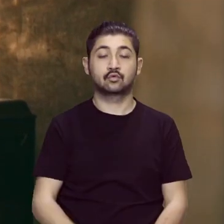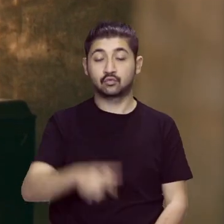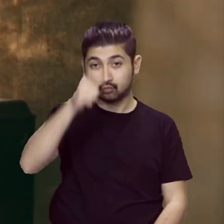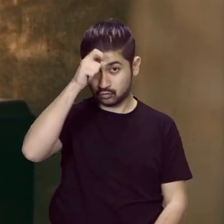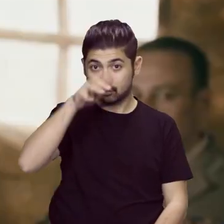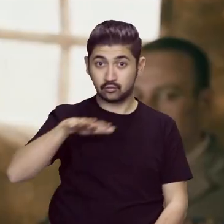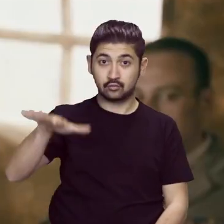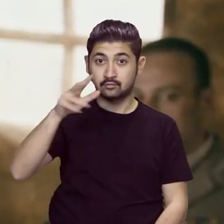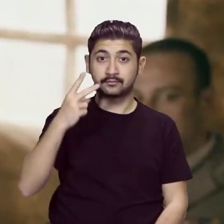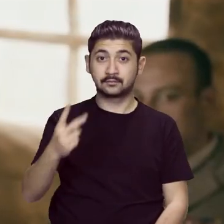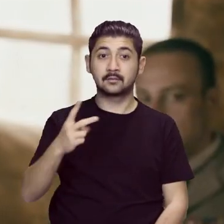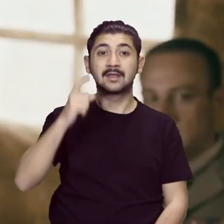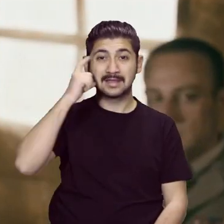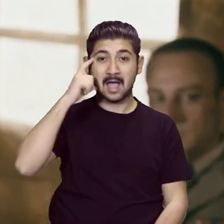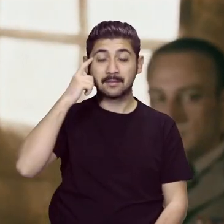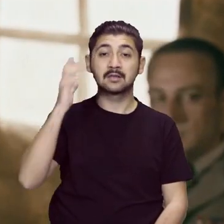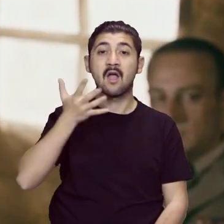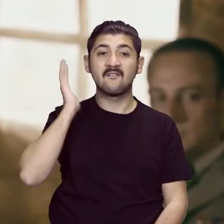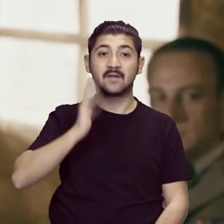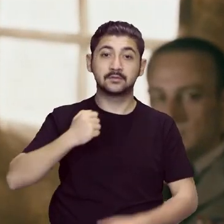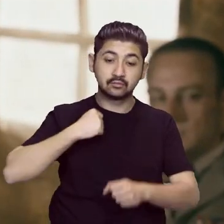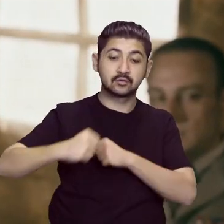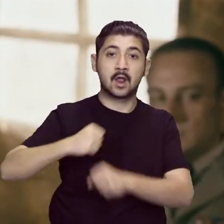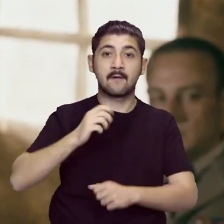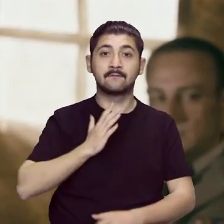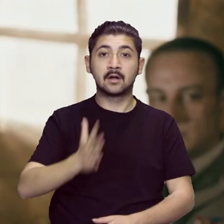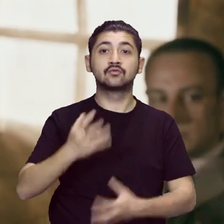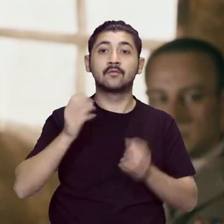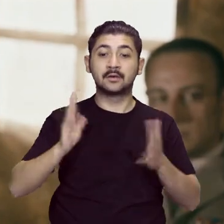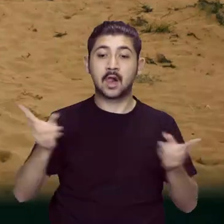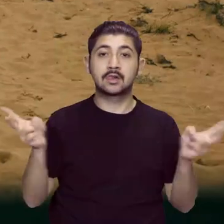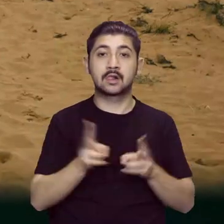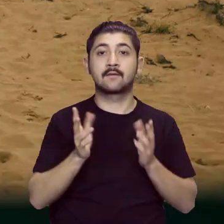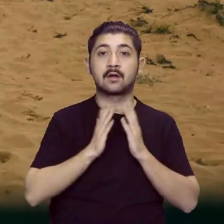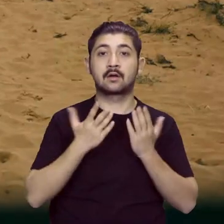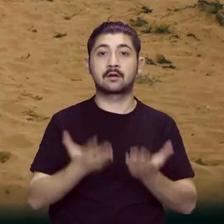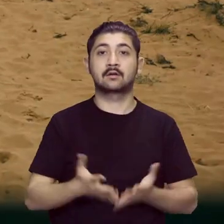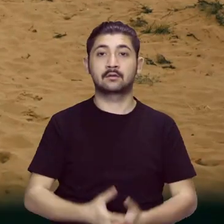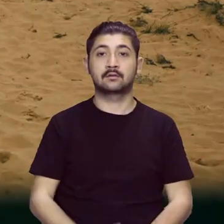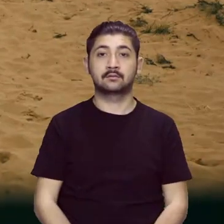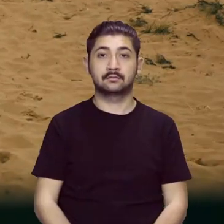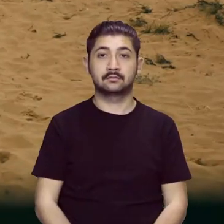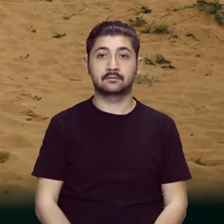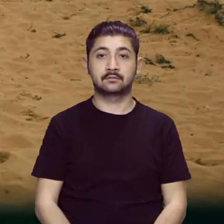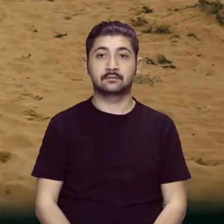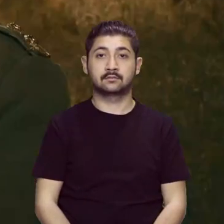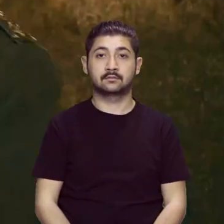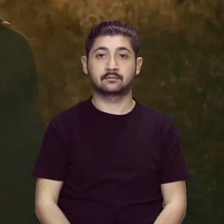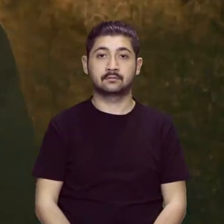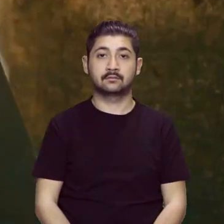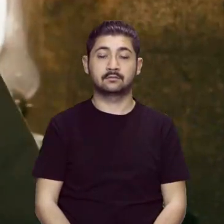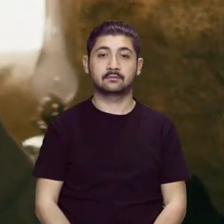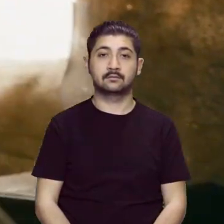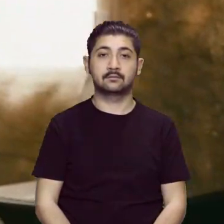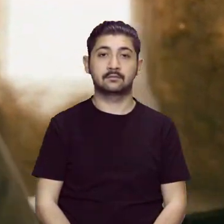Türkler tahminimden fazla direniş gösterdiler. Çok fazla zayiat verdik. O dışarıdaki yaralıları